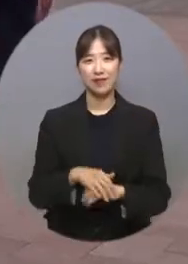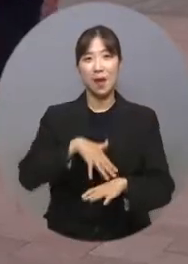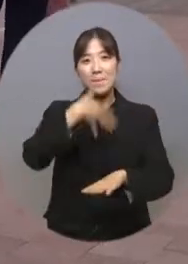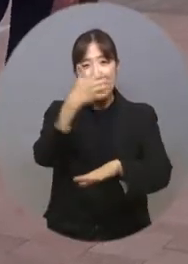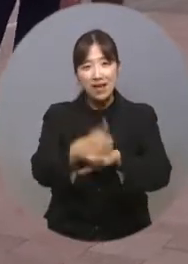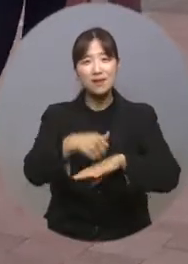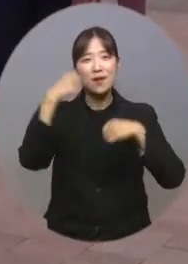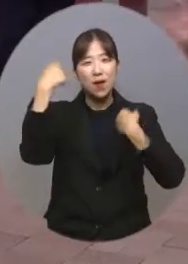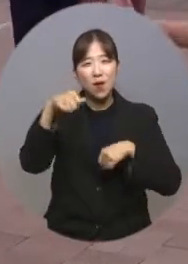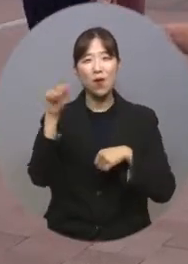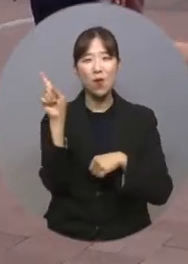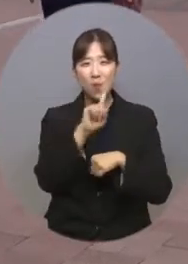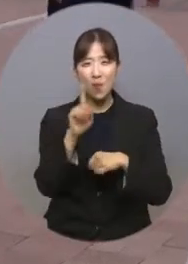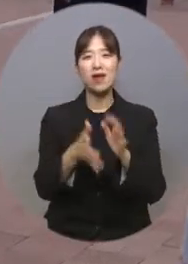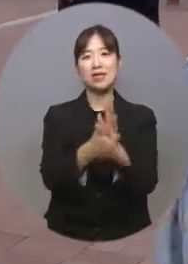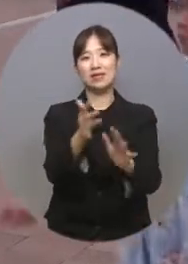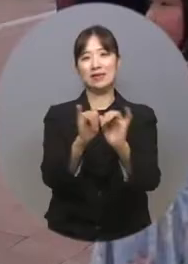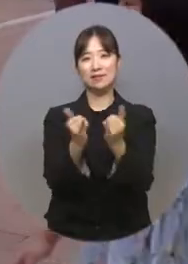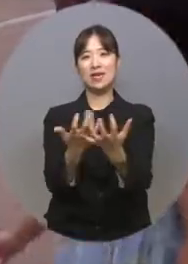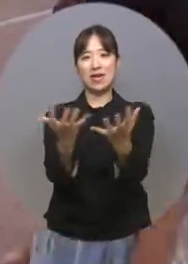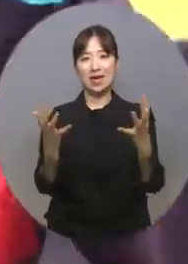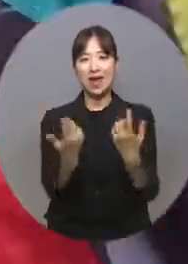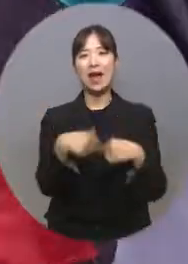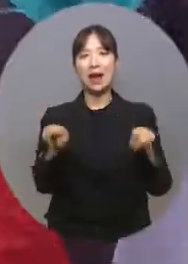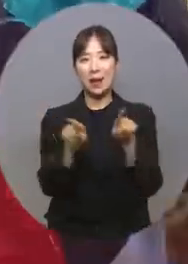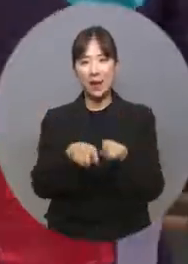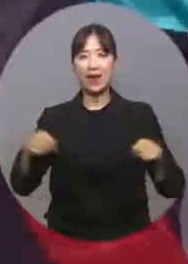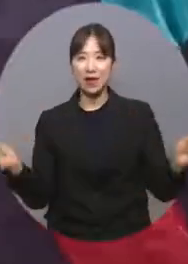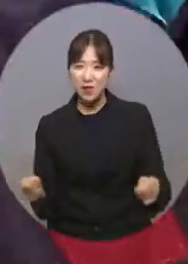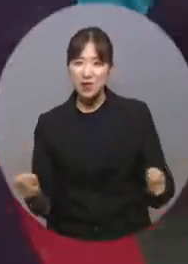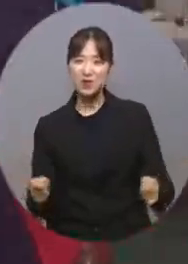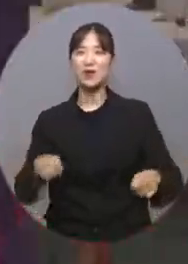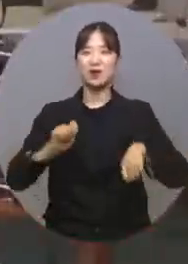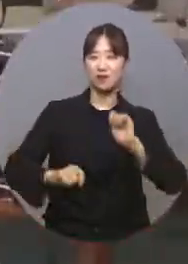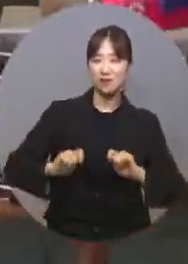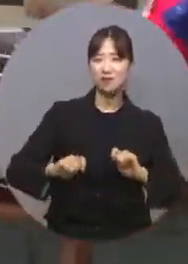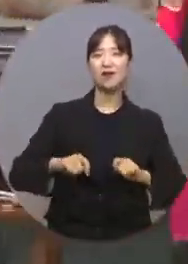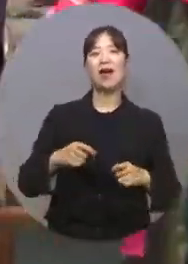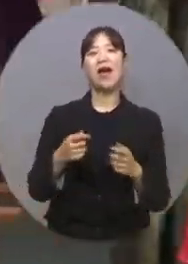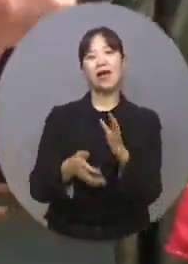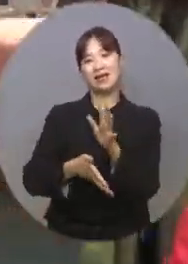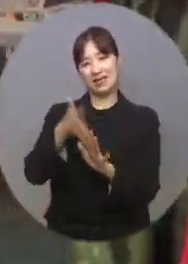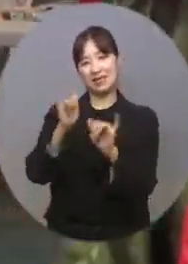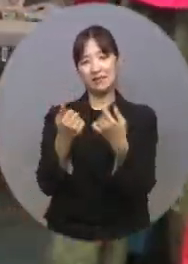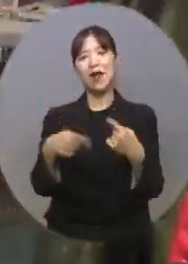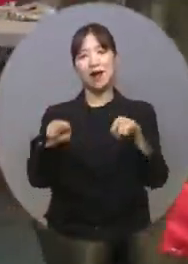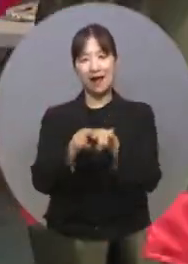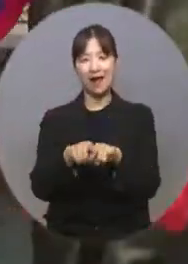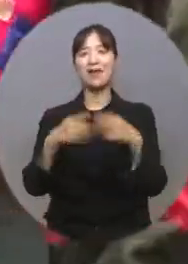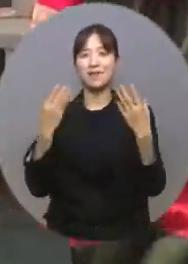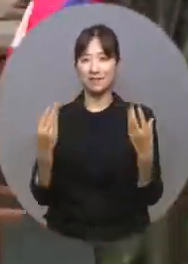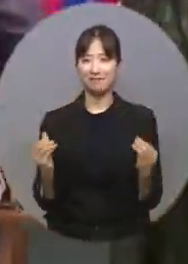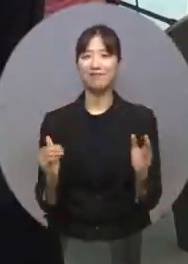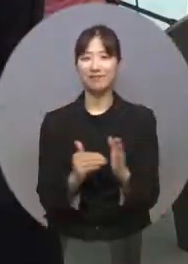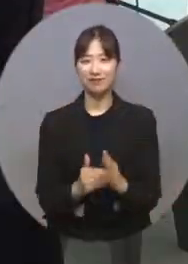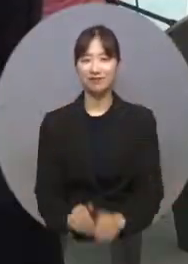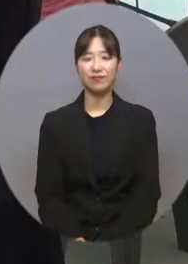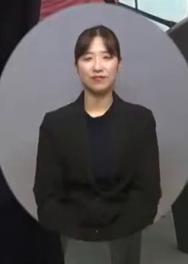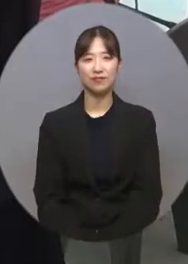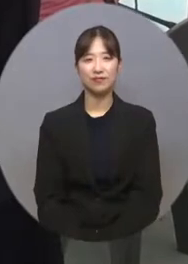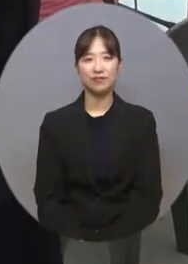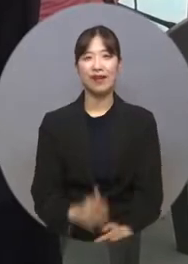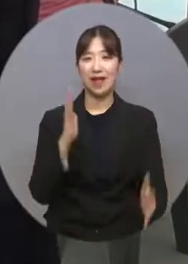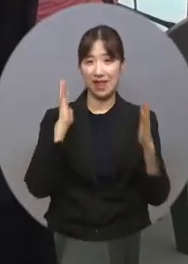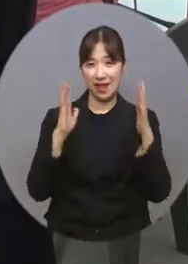마지막 공연으로는 시민과 함께하는 풍물 공연으로 아산시 시민과 함께 축제를 마무리했습니다.